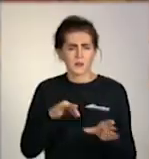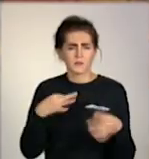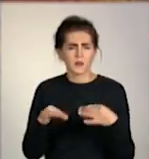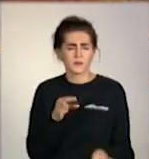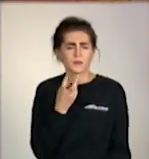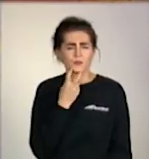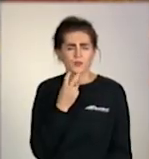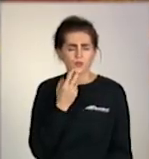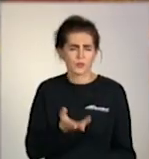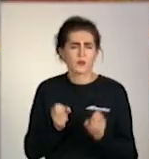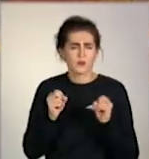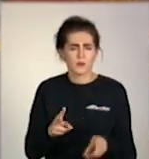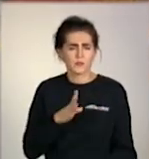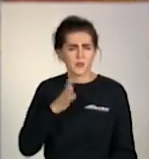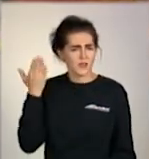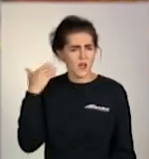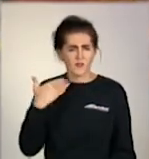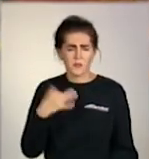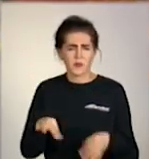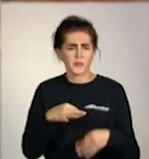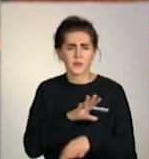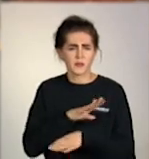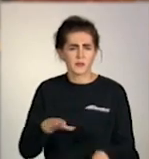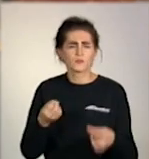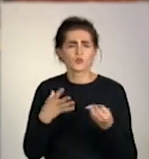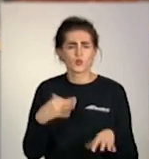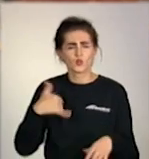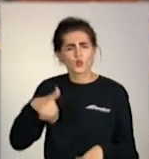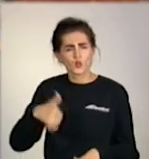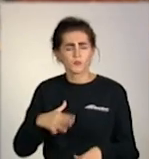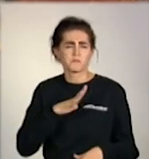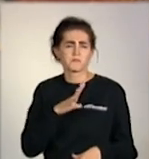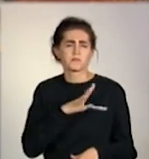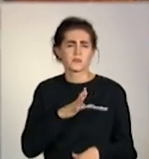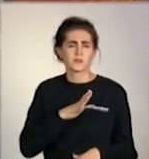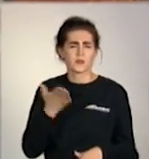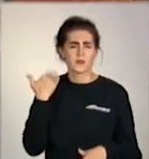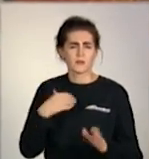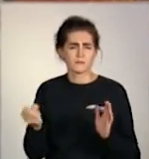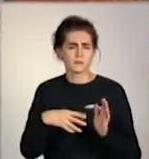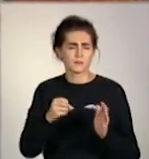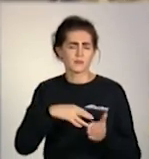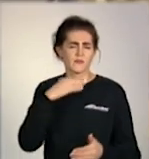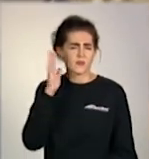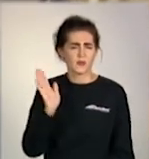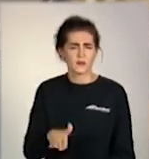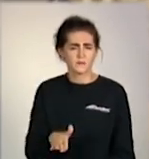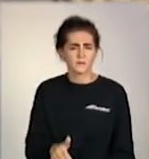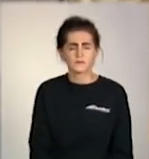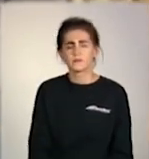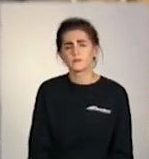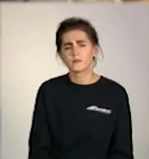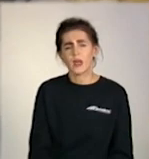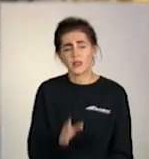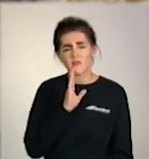Ну, раніше пакетів і не було цих. Обходили ми сумками, сумочки у нас раз-раз взяли і пішли. А от пані